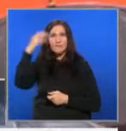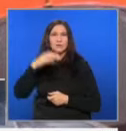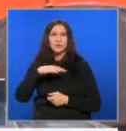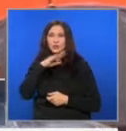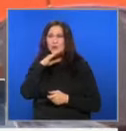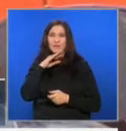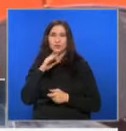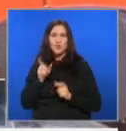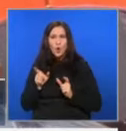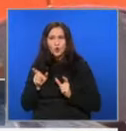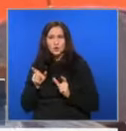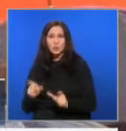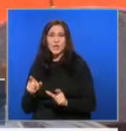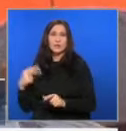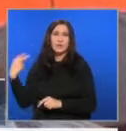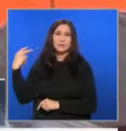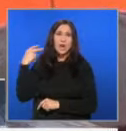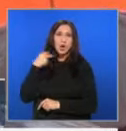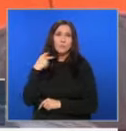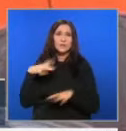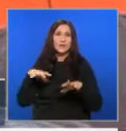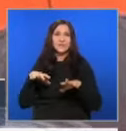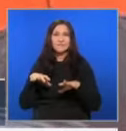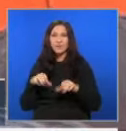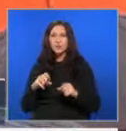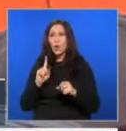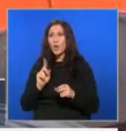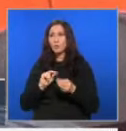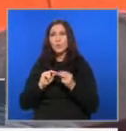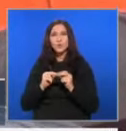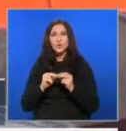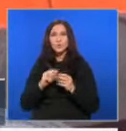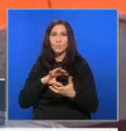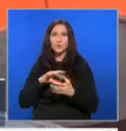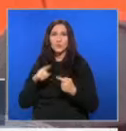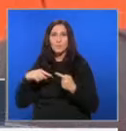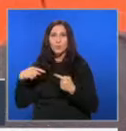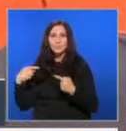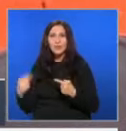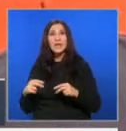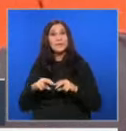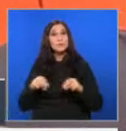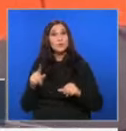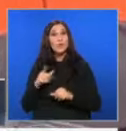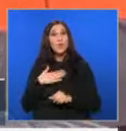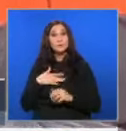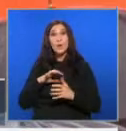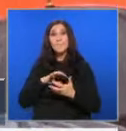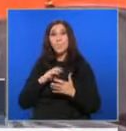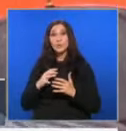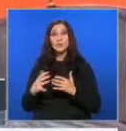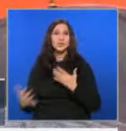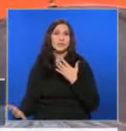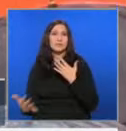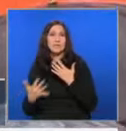на изолирана и заробена со власт која монтираше политички процеси и земја во која имаше политички